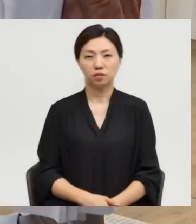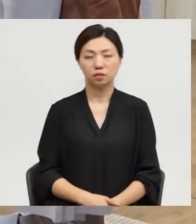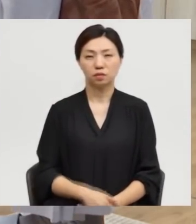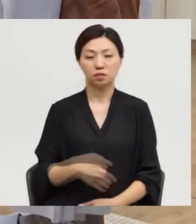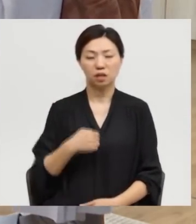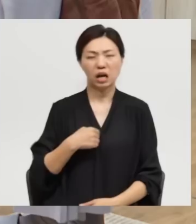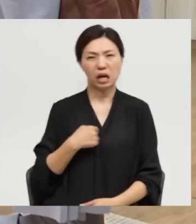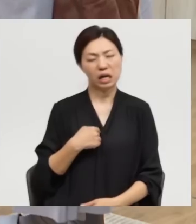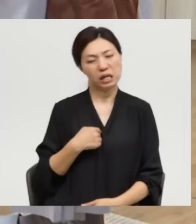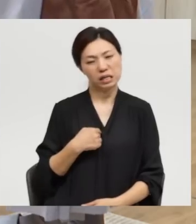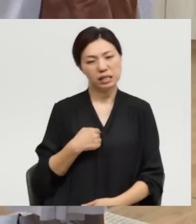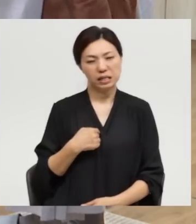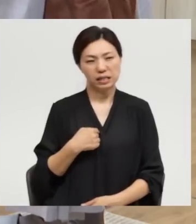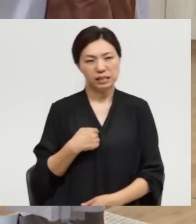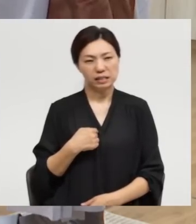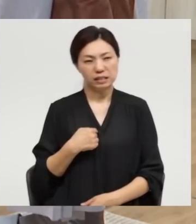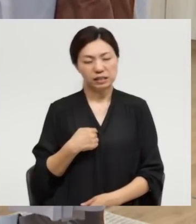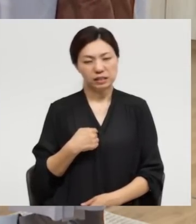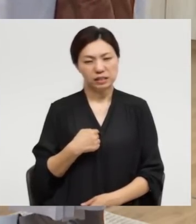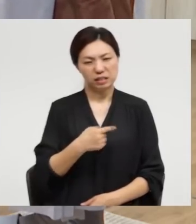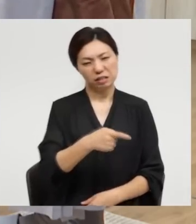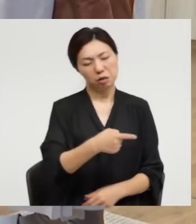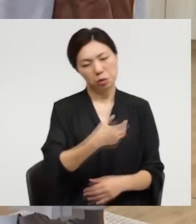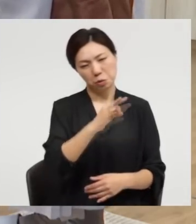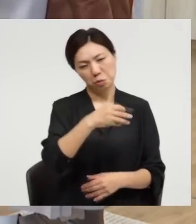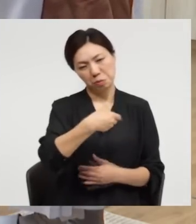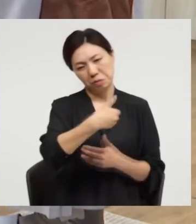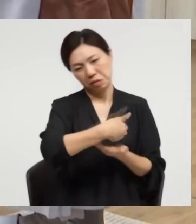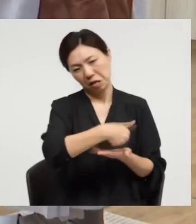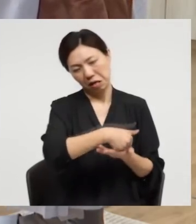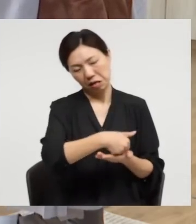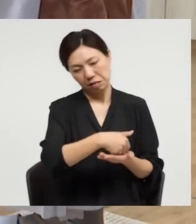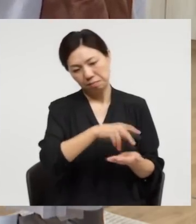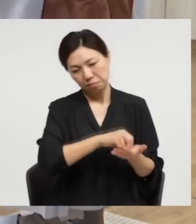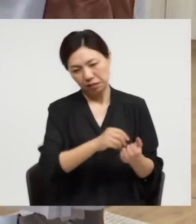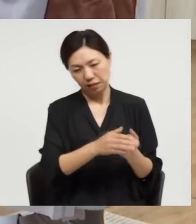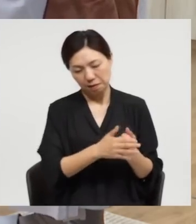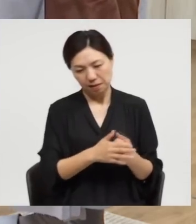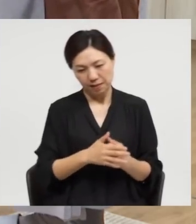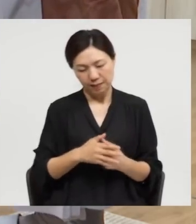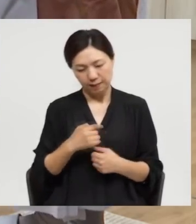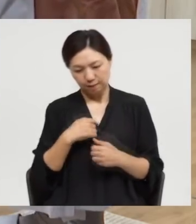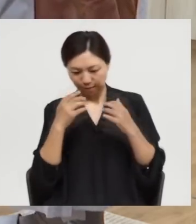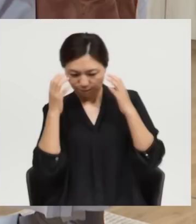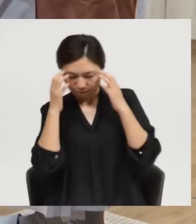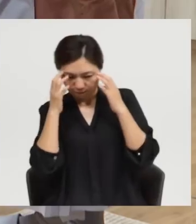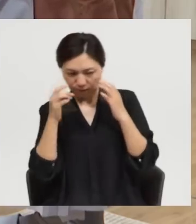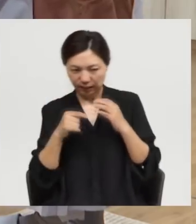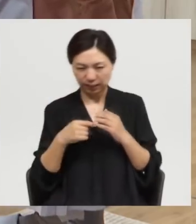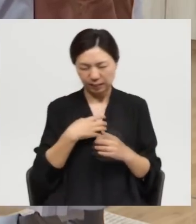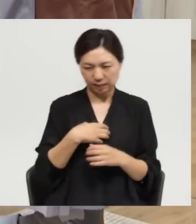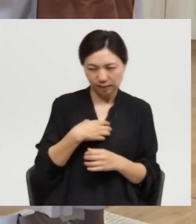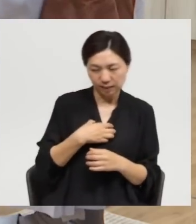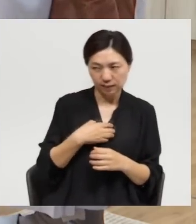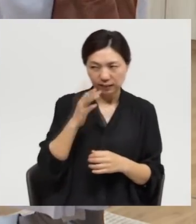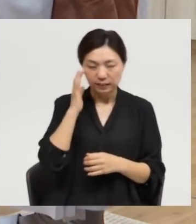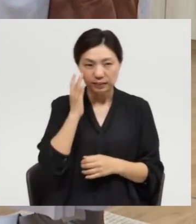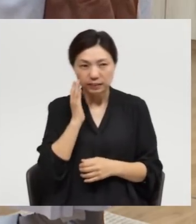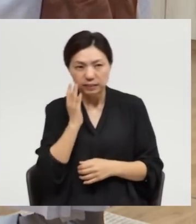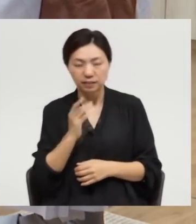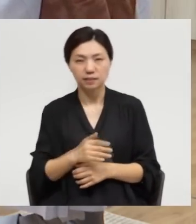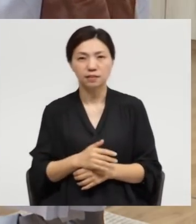제가 바깥의 문제로 인해서 제가 난처해졌다고 생각이 들었고, 그것